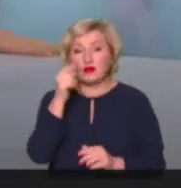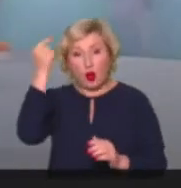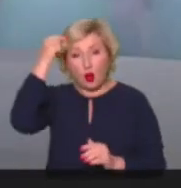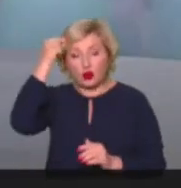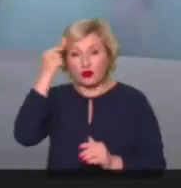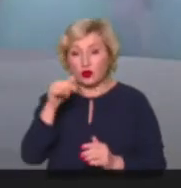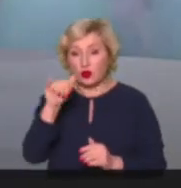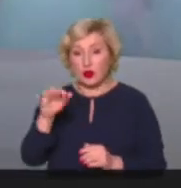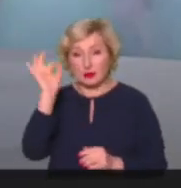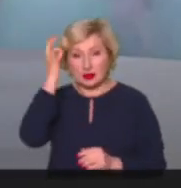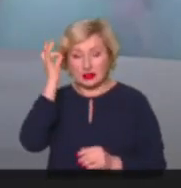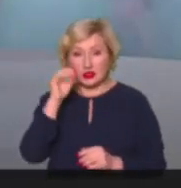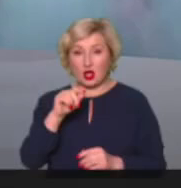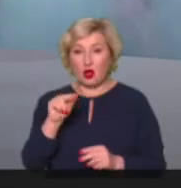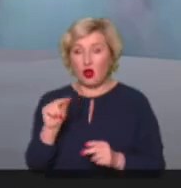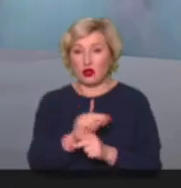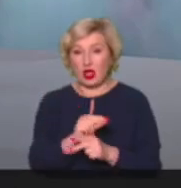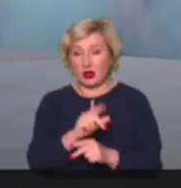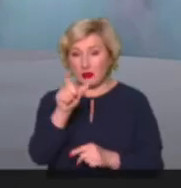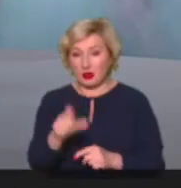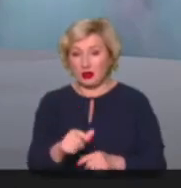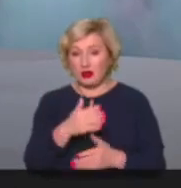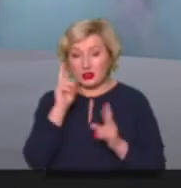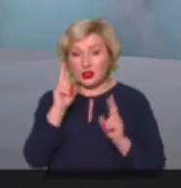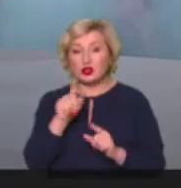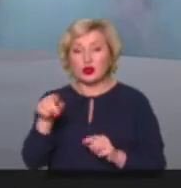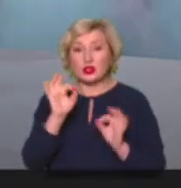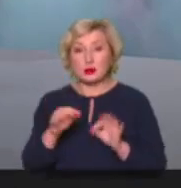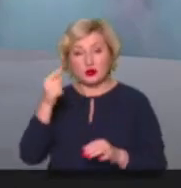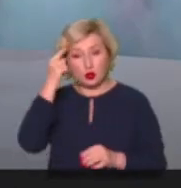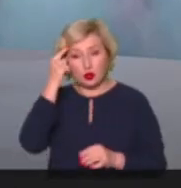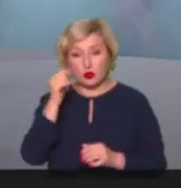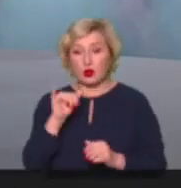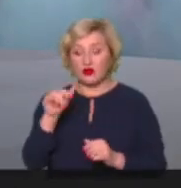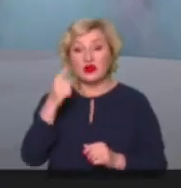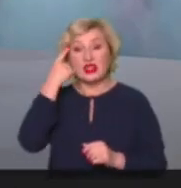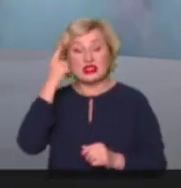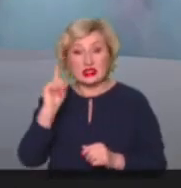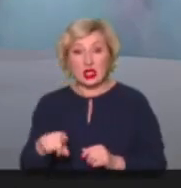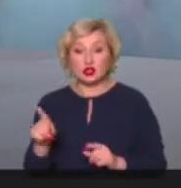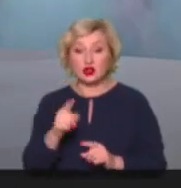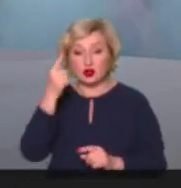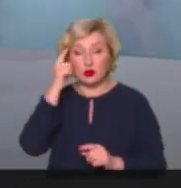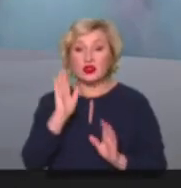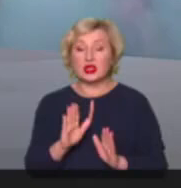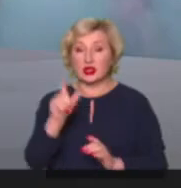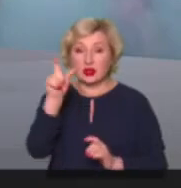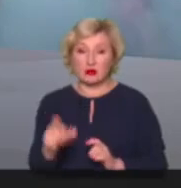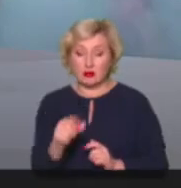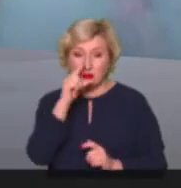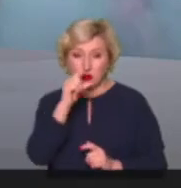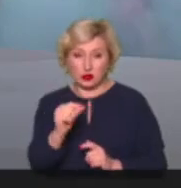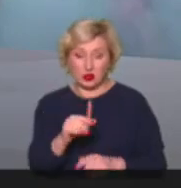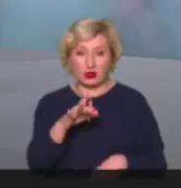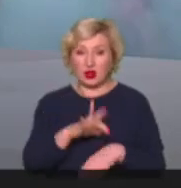Мені здається, у нього навіть психотерапевта чи психіатр немає, який би знав, що він насправді думає. Тобто він знає, що він думає, знає тільки він. І не факт, що